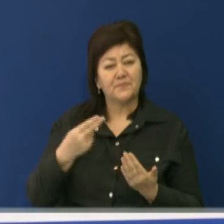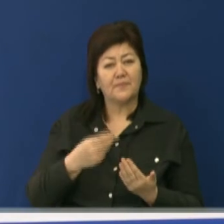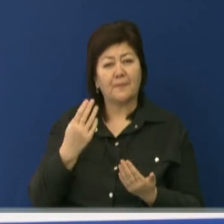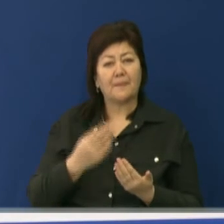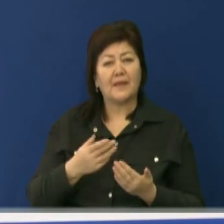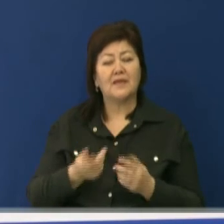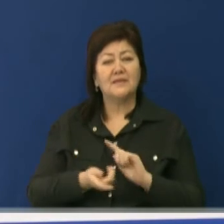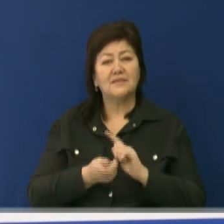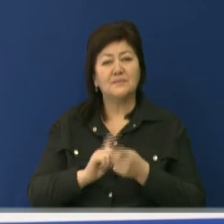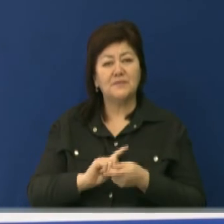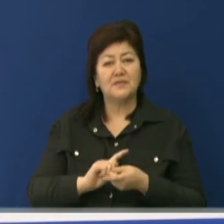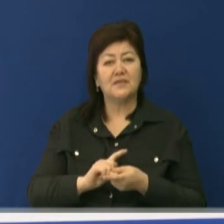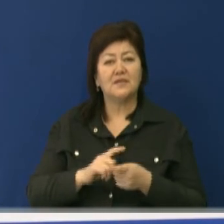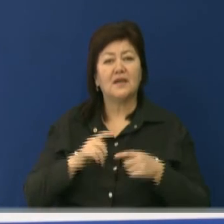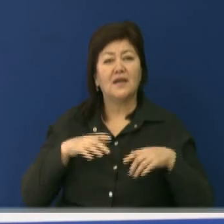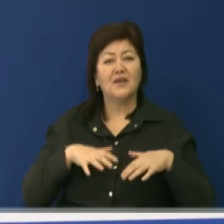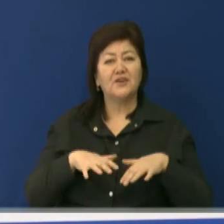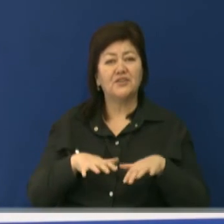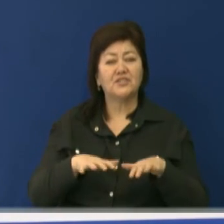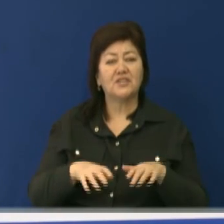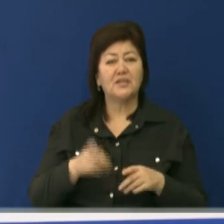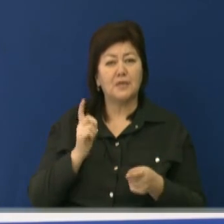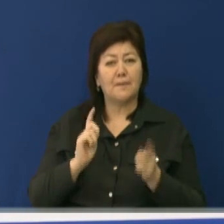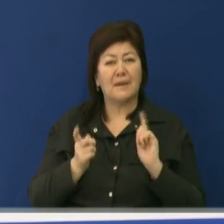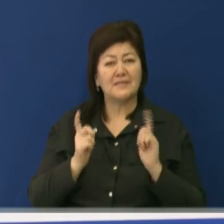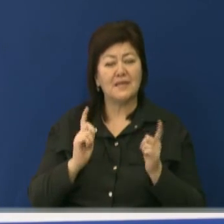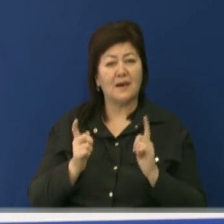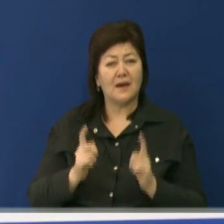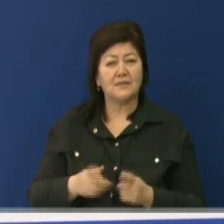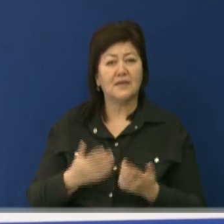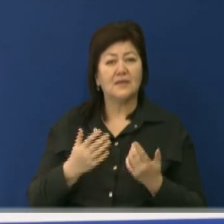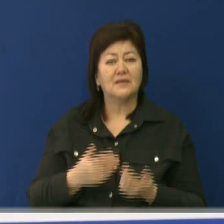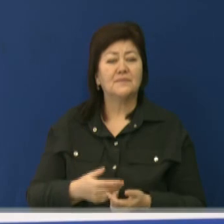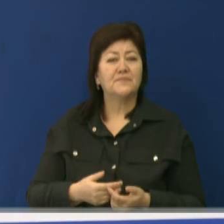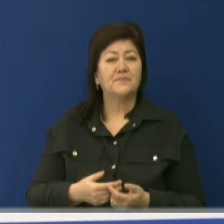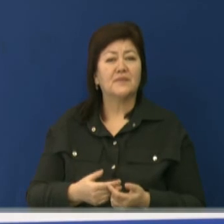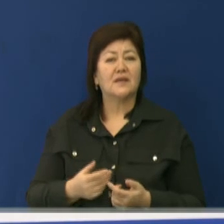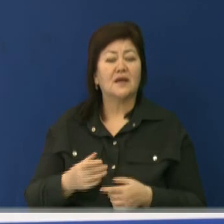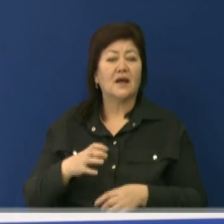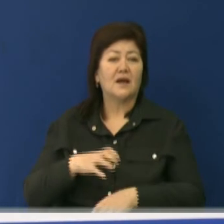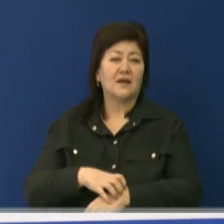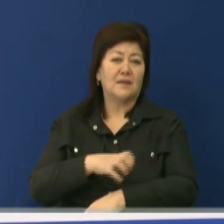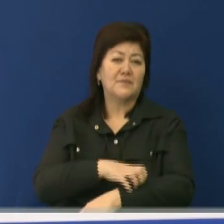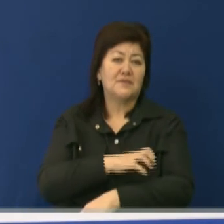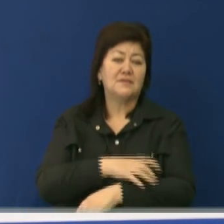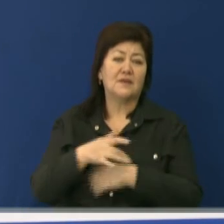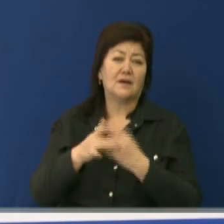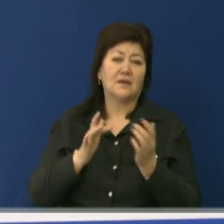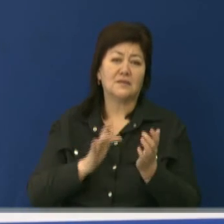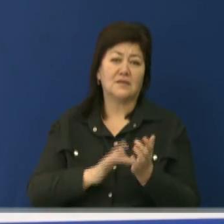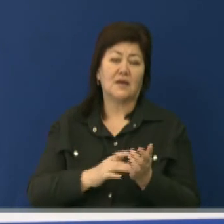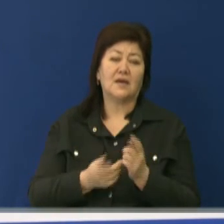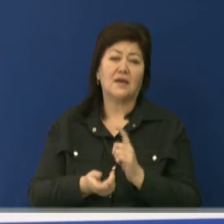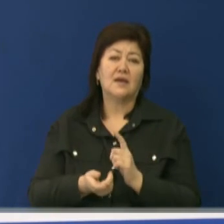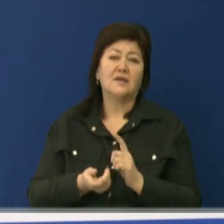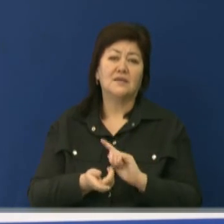шешіміне өзгерістер енгізу және төтенше жағдайлардың алдын алу және жою жөніндегі қалалық комиссияның дербес құрамы туралы шешімге